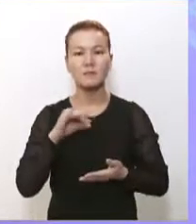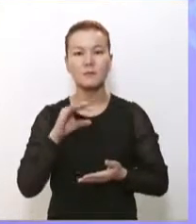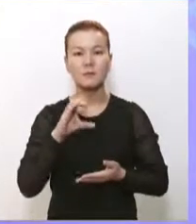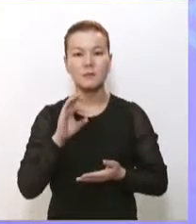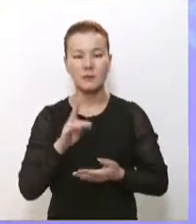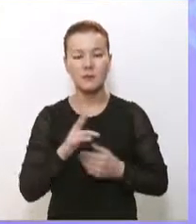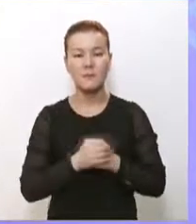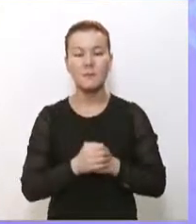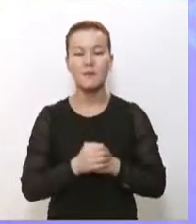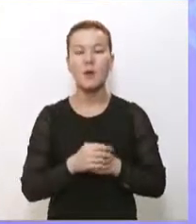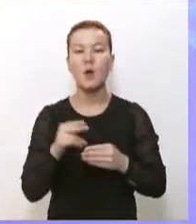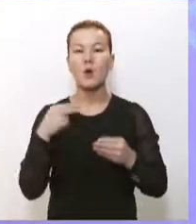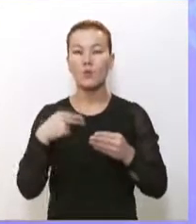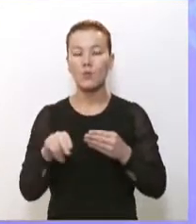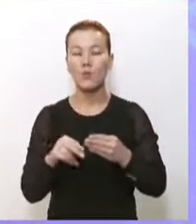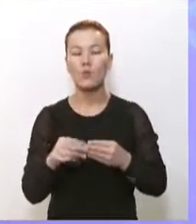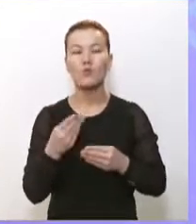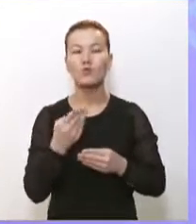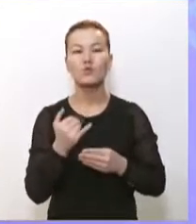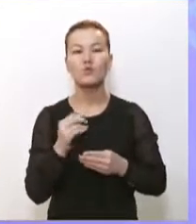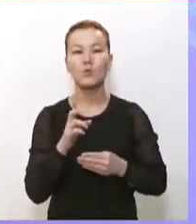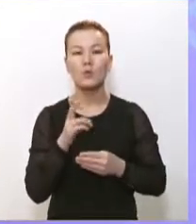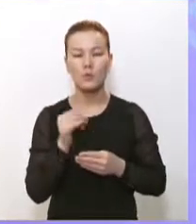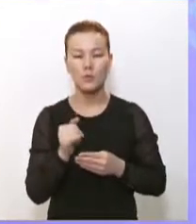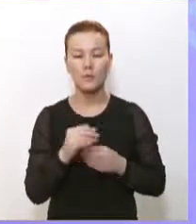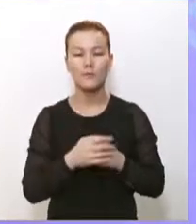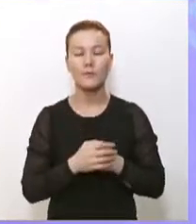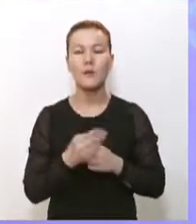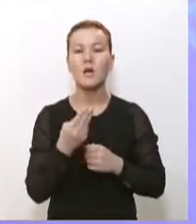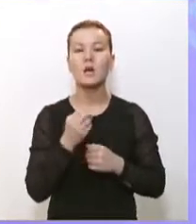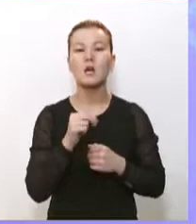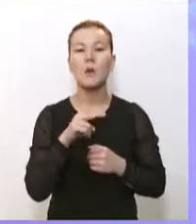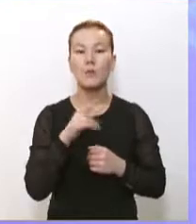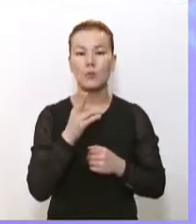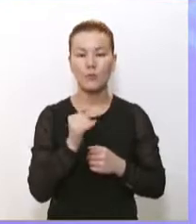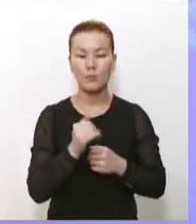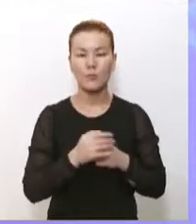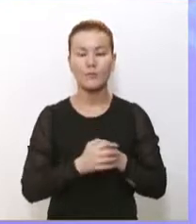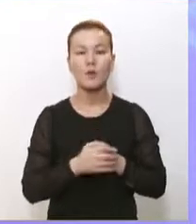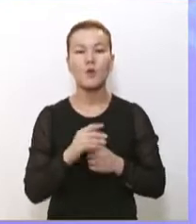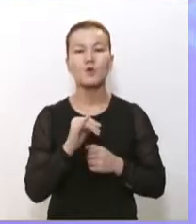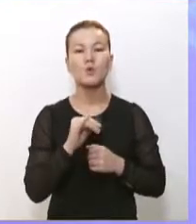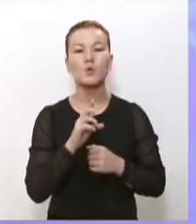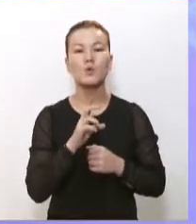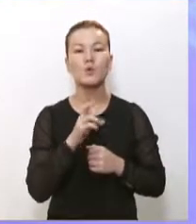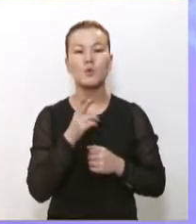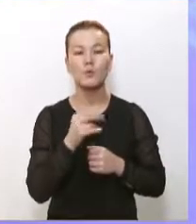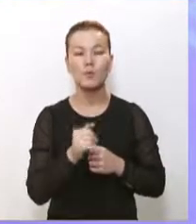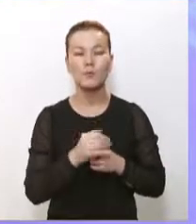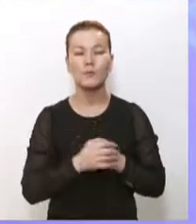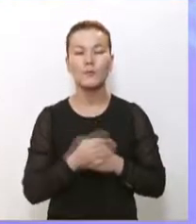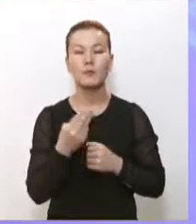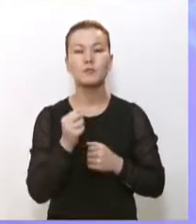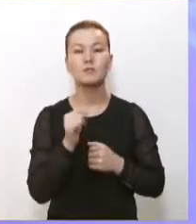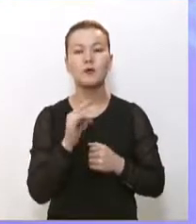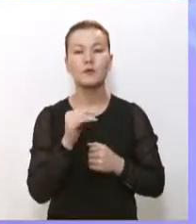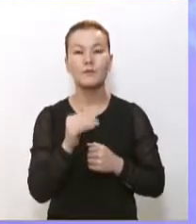список. Куплю шубку, шапку, юбку,